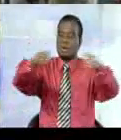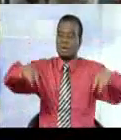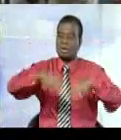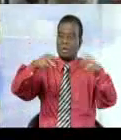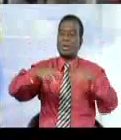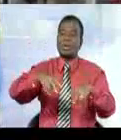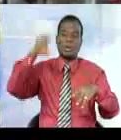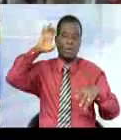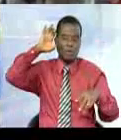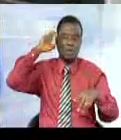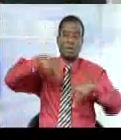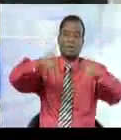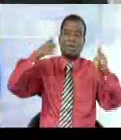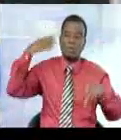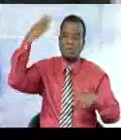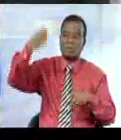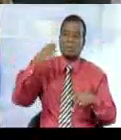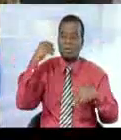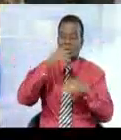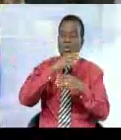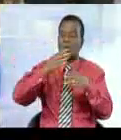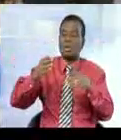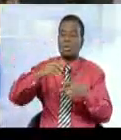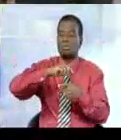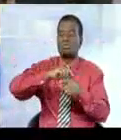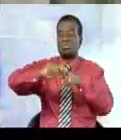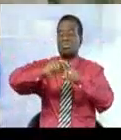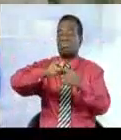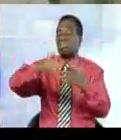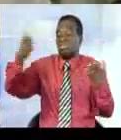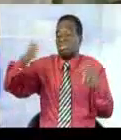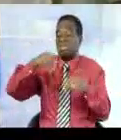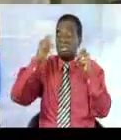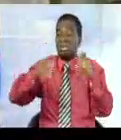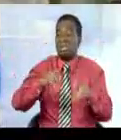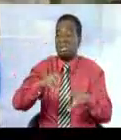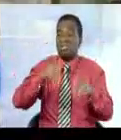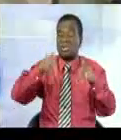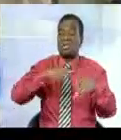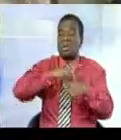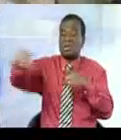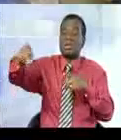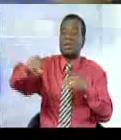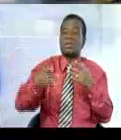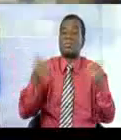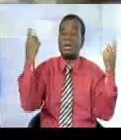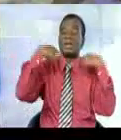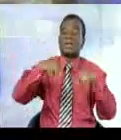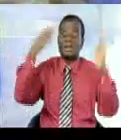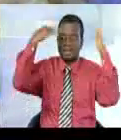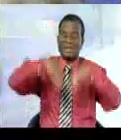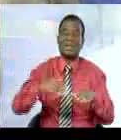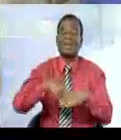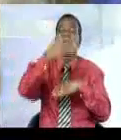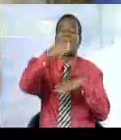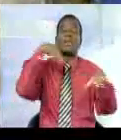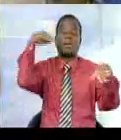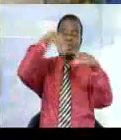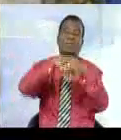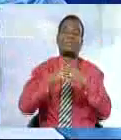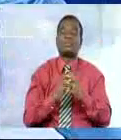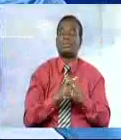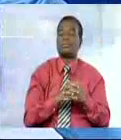et auditions permettront une réparation équitable des préjudices causés durant la crise